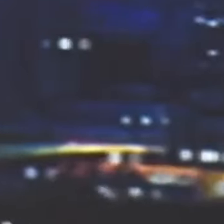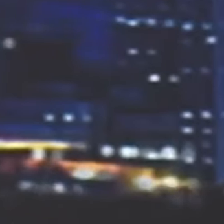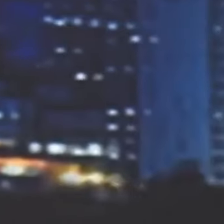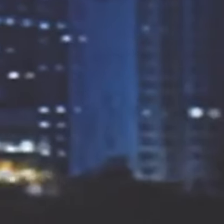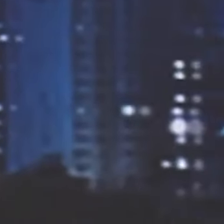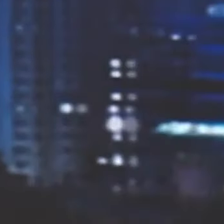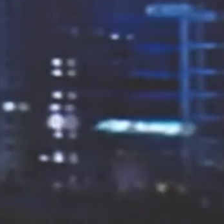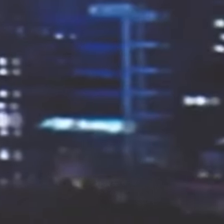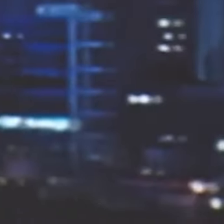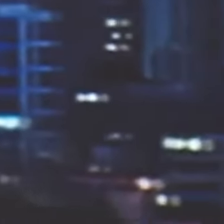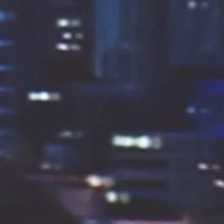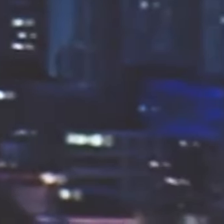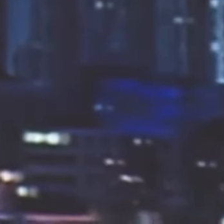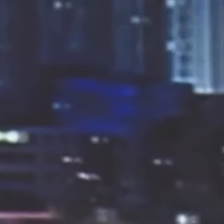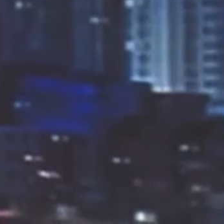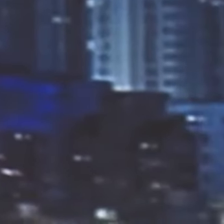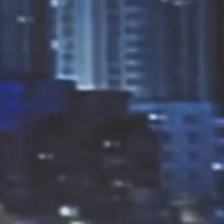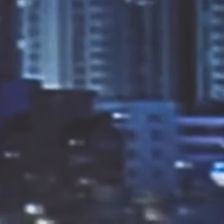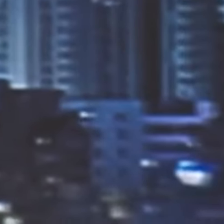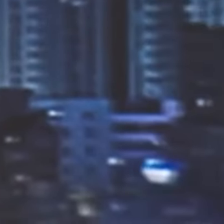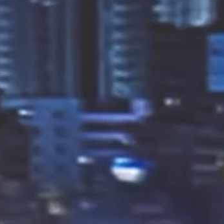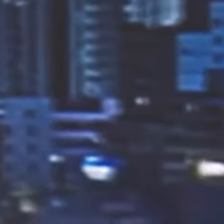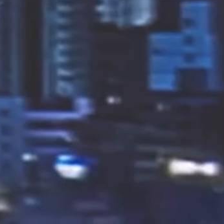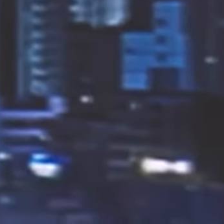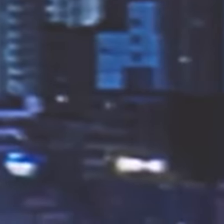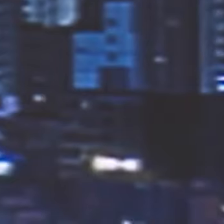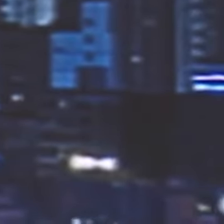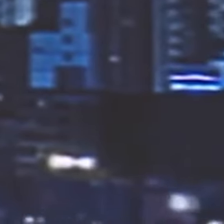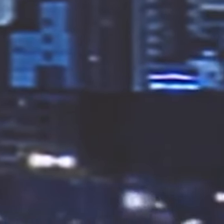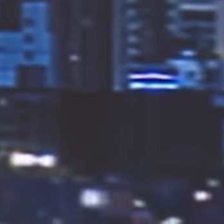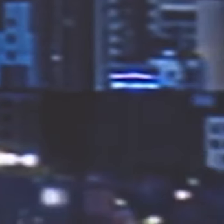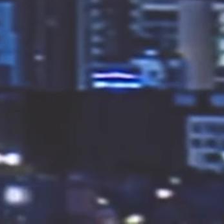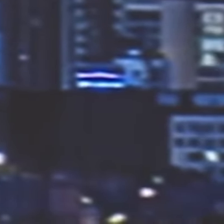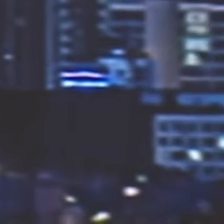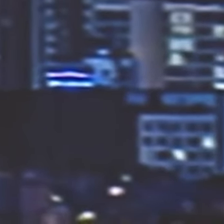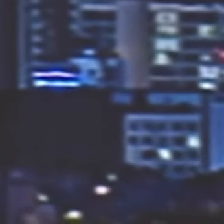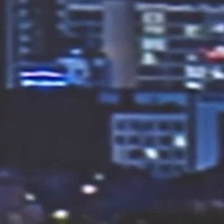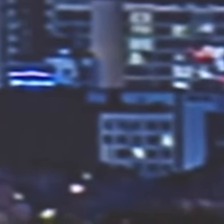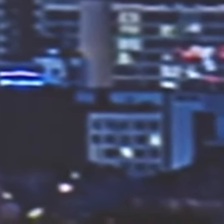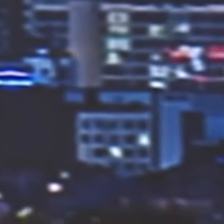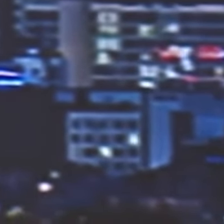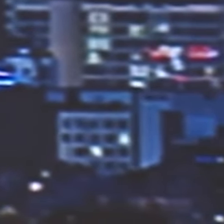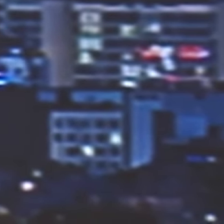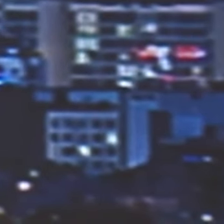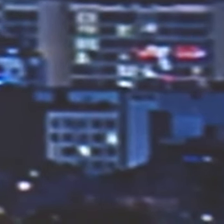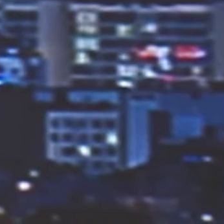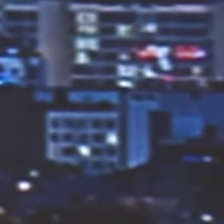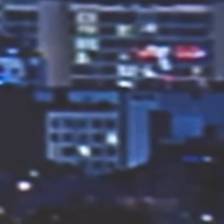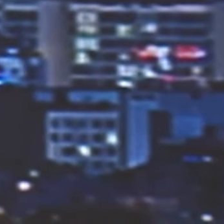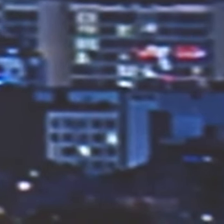JTBC 뉴스를 시청해주신 여러분 고맙습니다. 저희는 저녁 6시 50분 뉴스룸에서 뵙겠습니다.